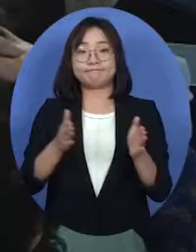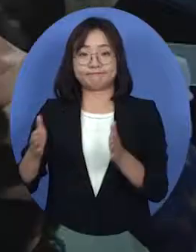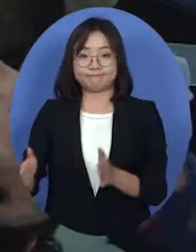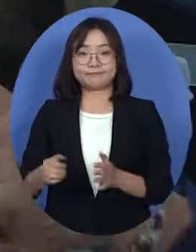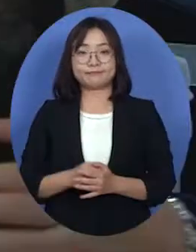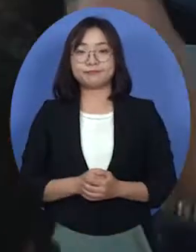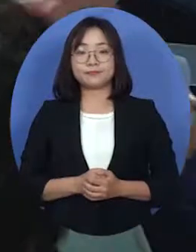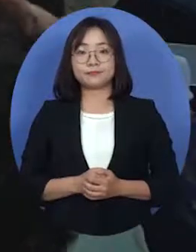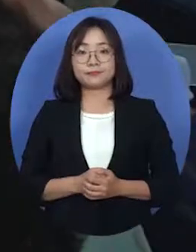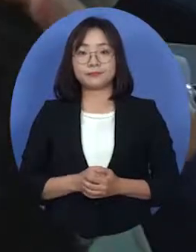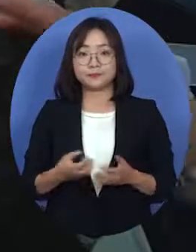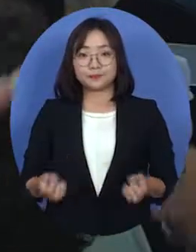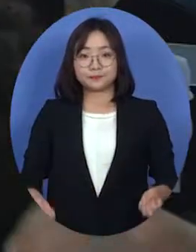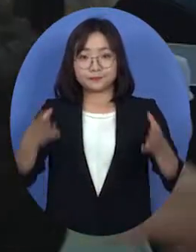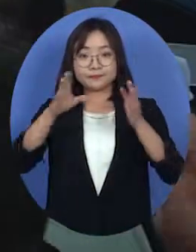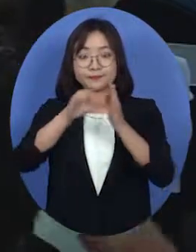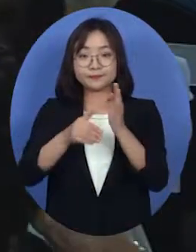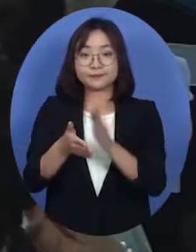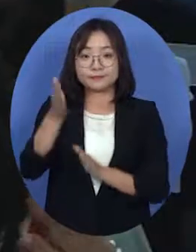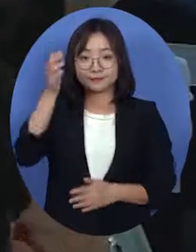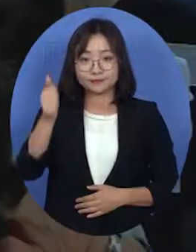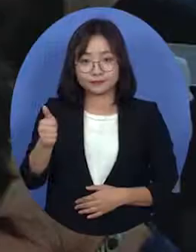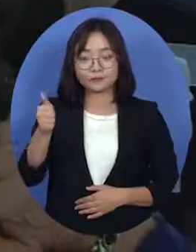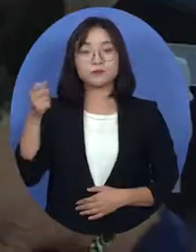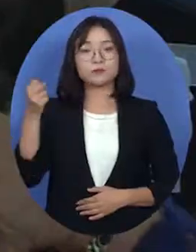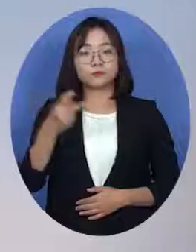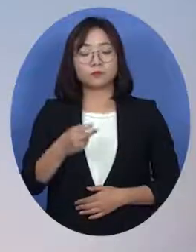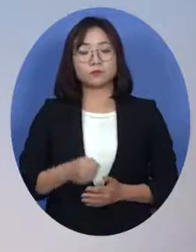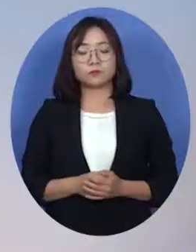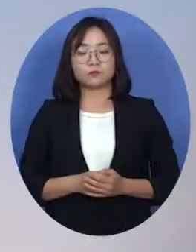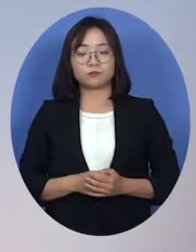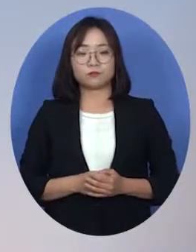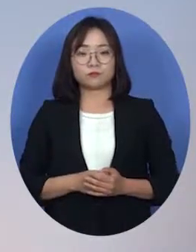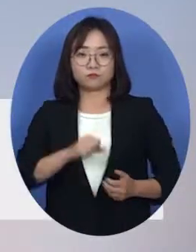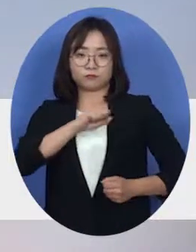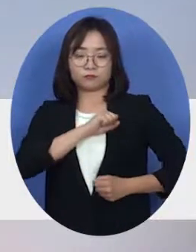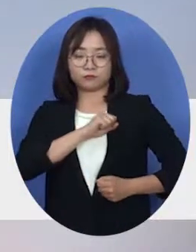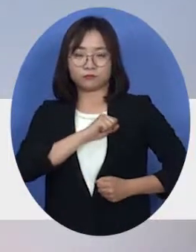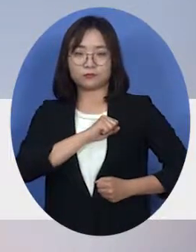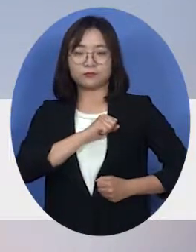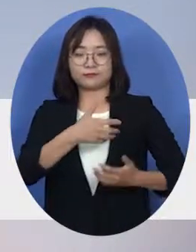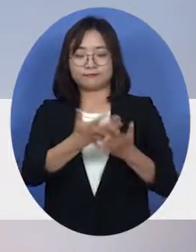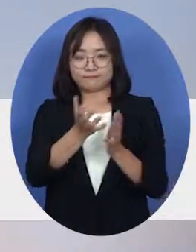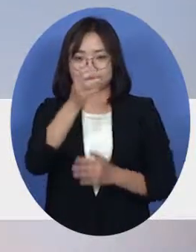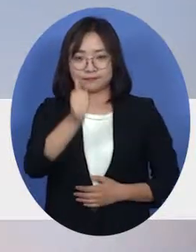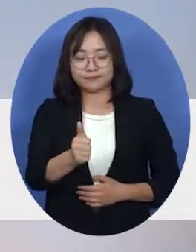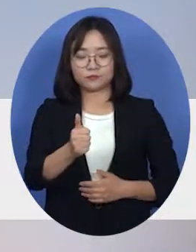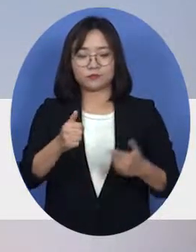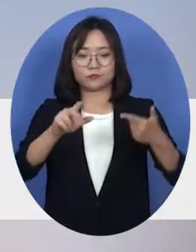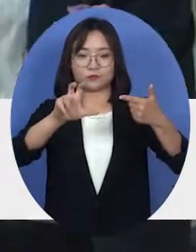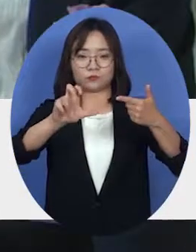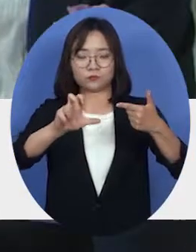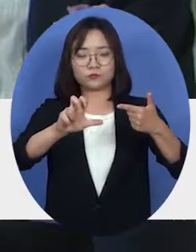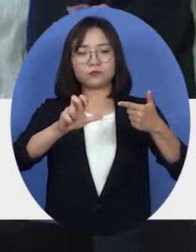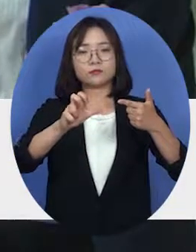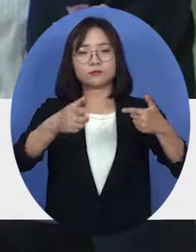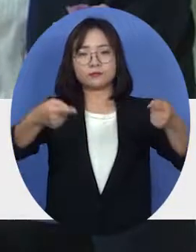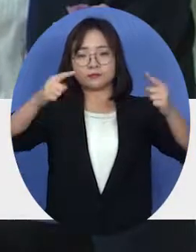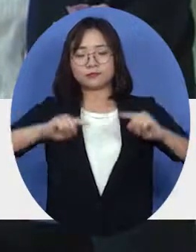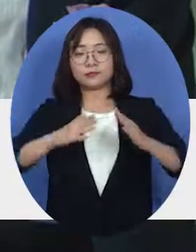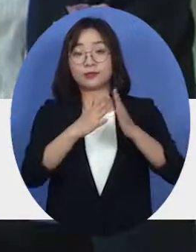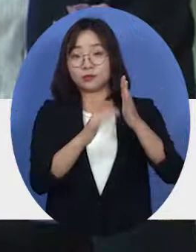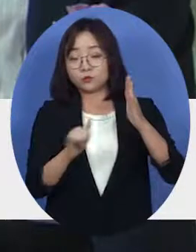마련했습니다. 이날 행사에는 오시덕 공주시장을 비롯해 보훈 관련 단체장, 6.25 참전 용사와 보훈